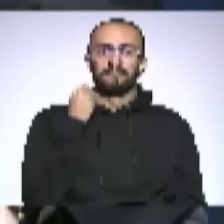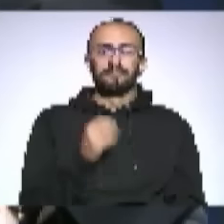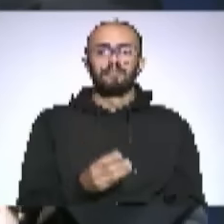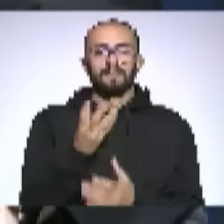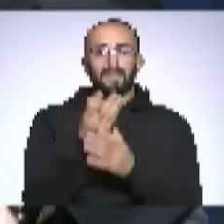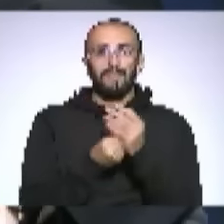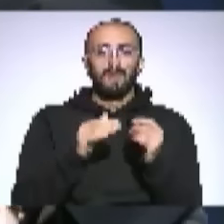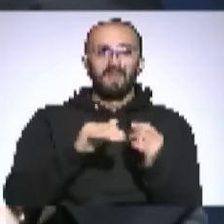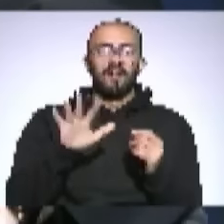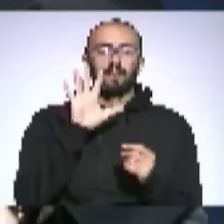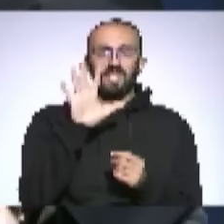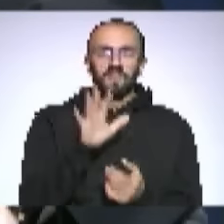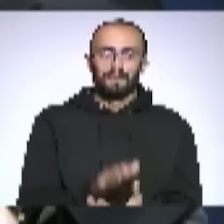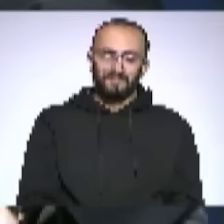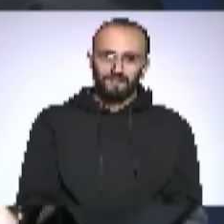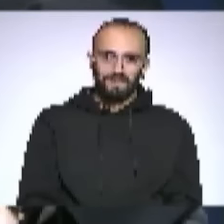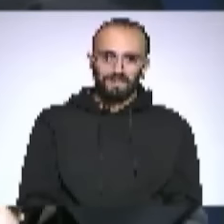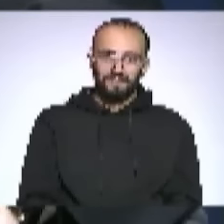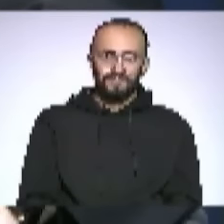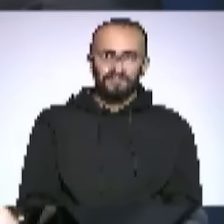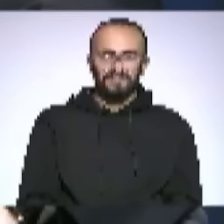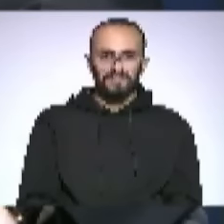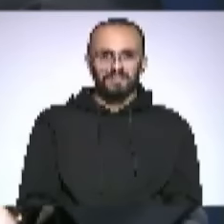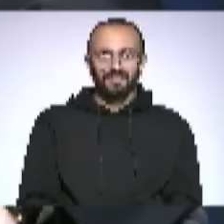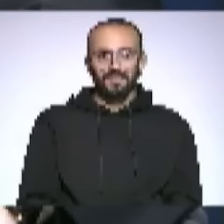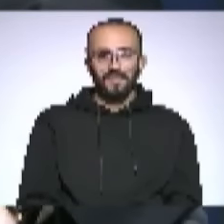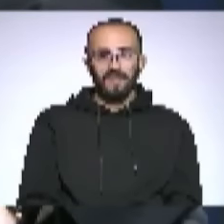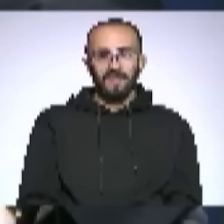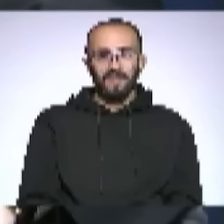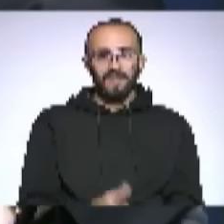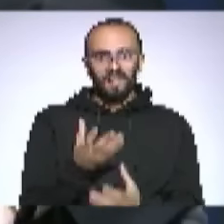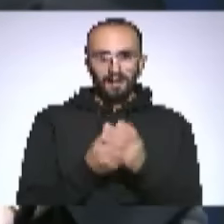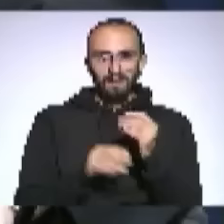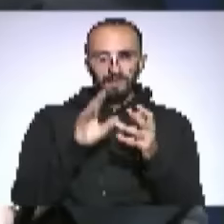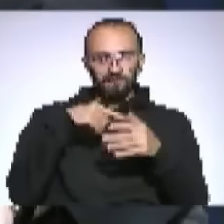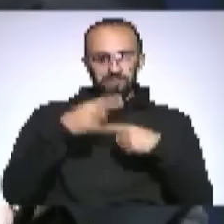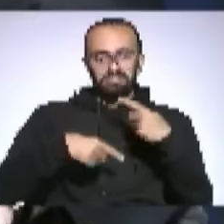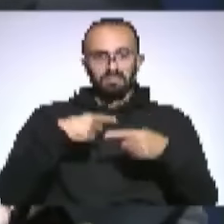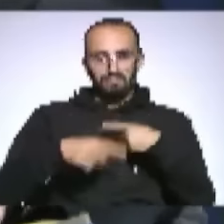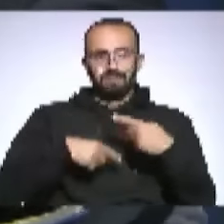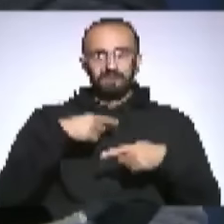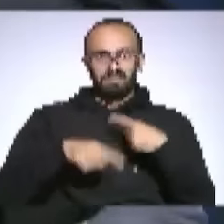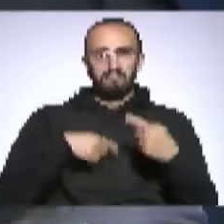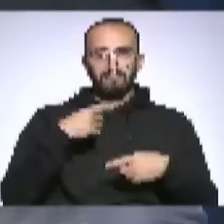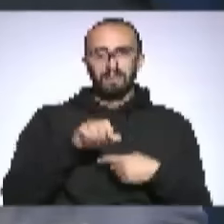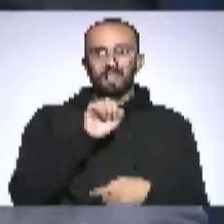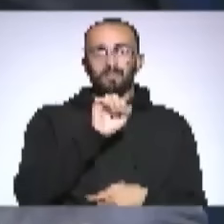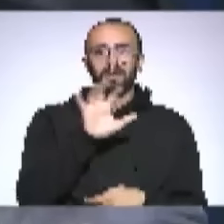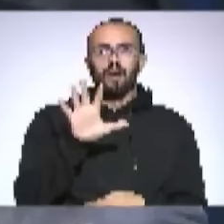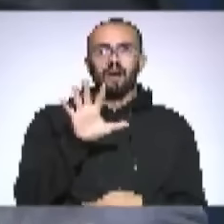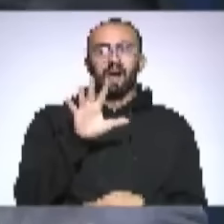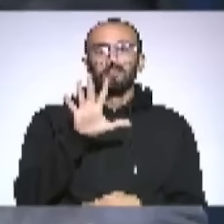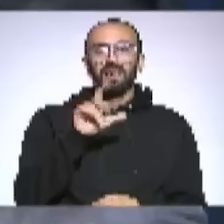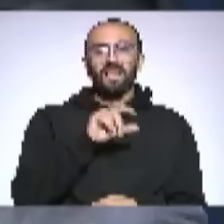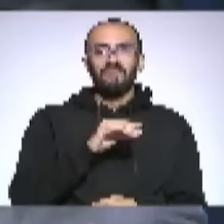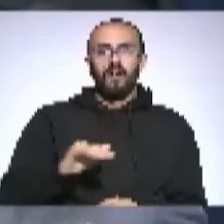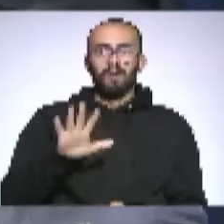ربنا يخليهم وخمس اطفال فوق رز بعضيهم اه ج مسؤوليه كبيره جدا